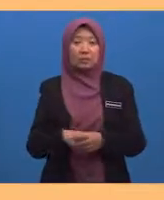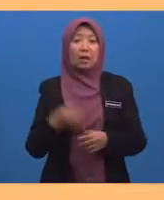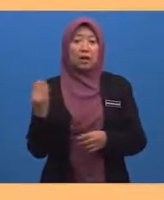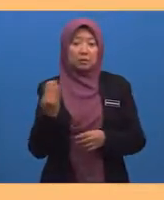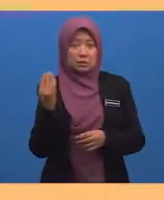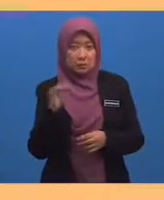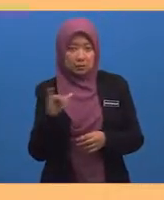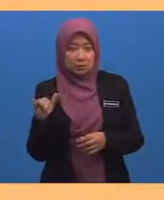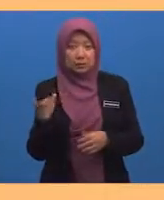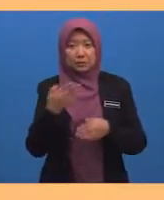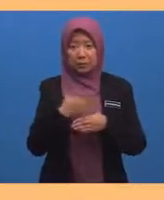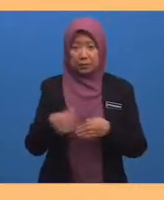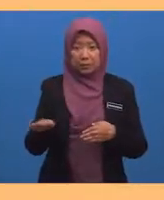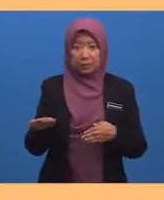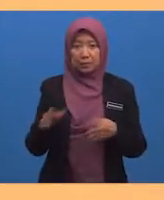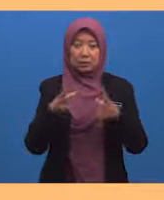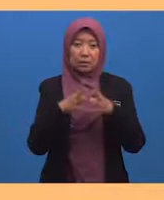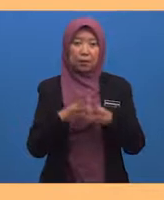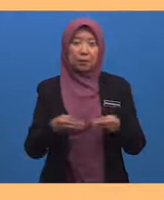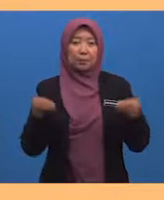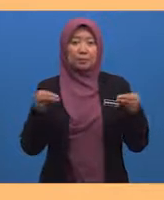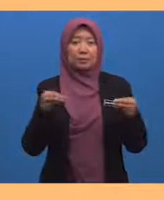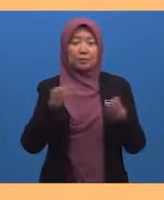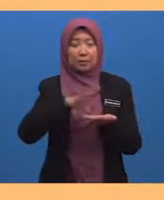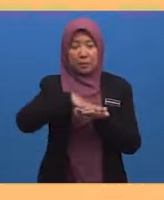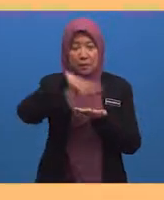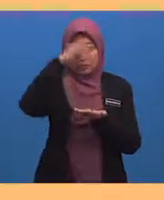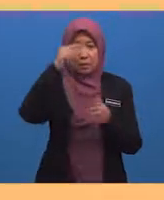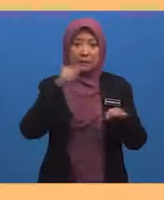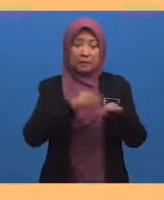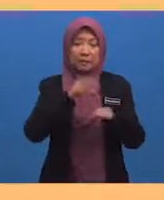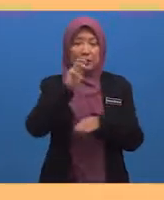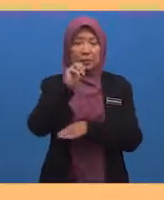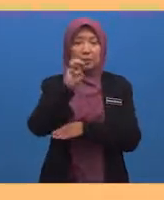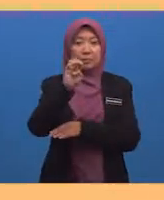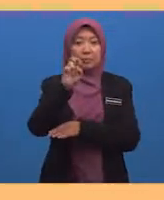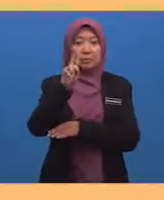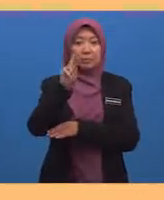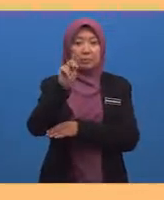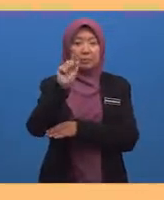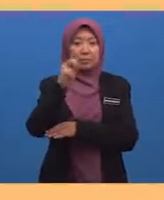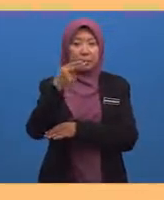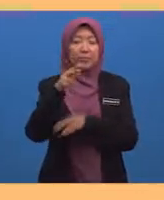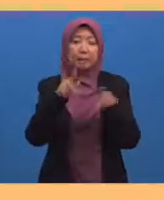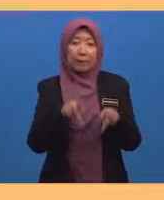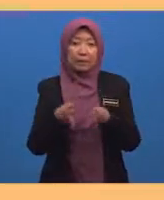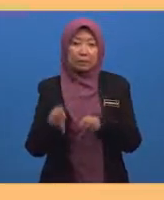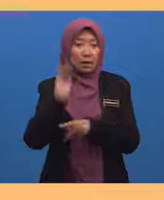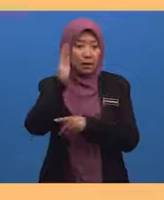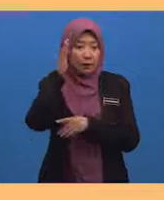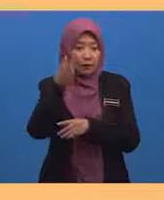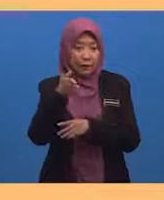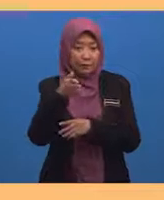Kebiasaannya, selepas menghabiskan pembelajaran di Munasah, para pelajar akan